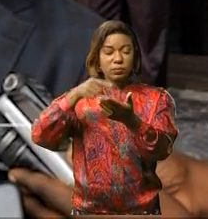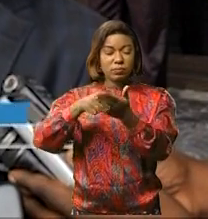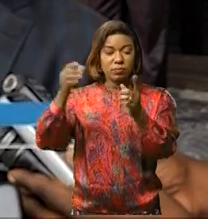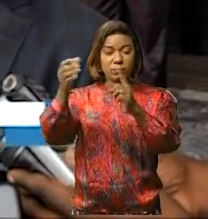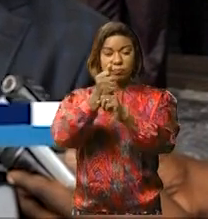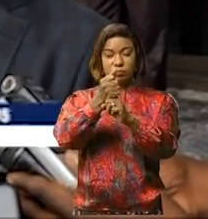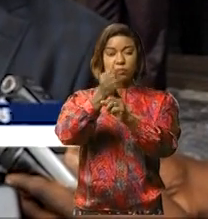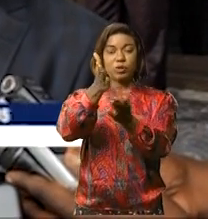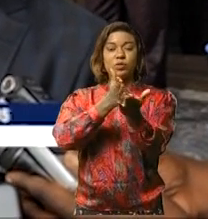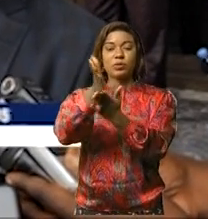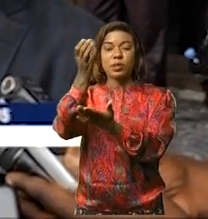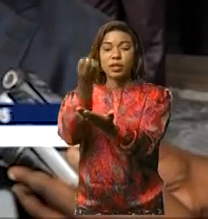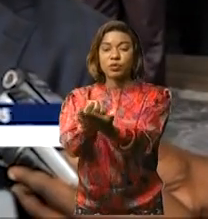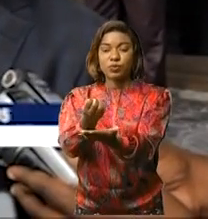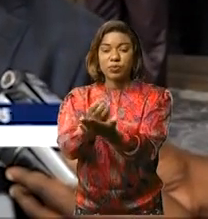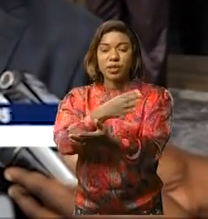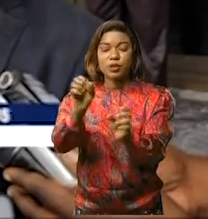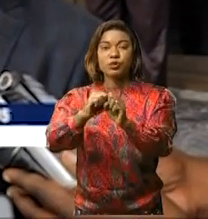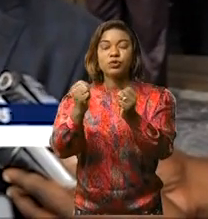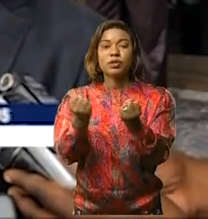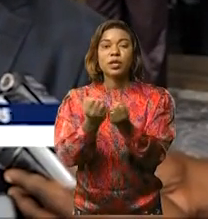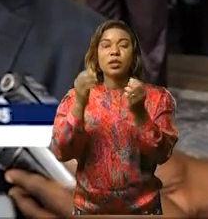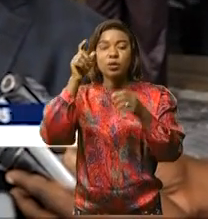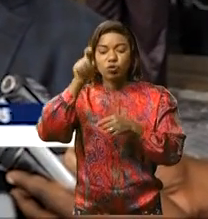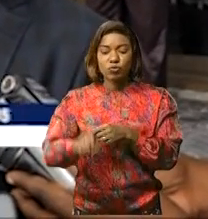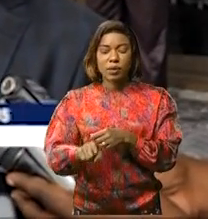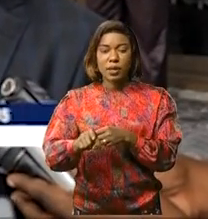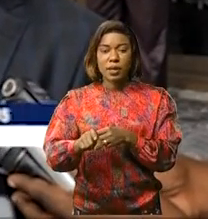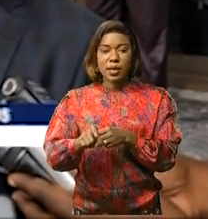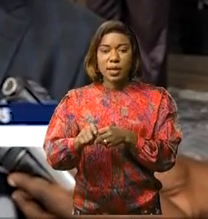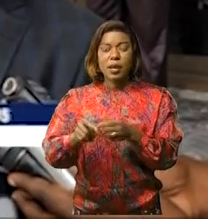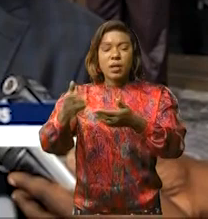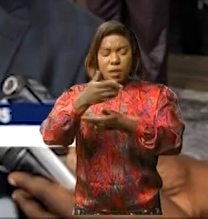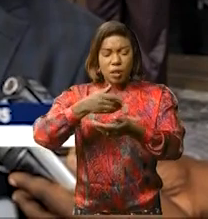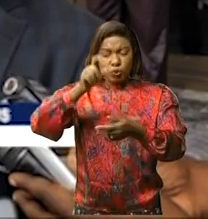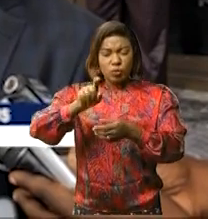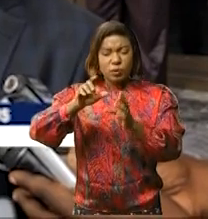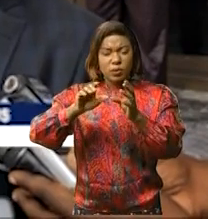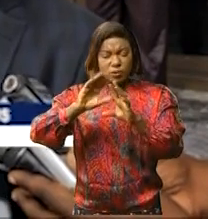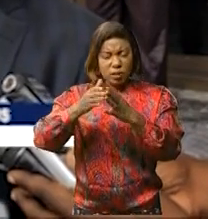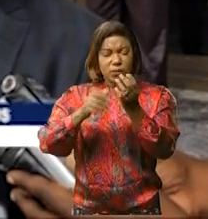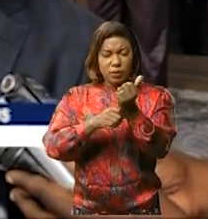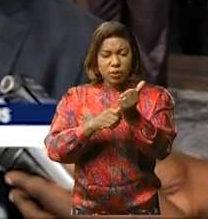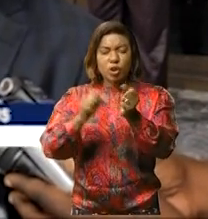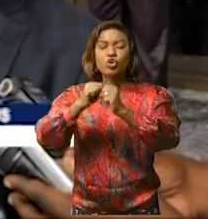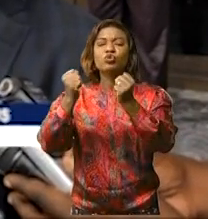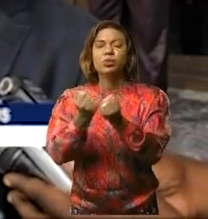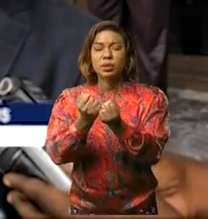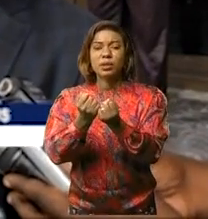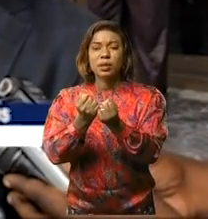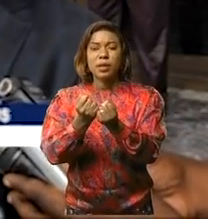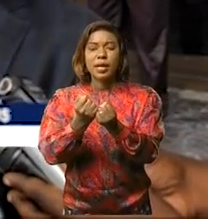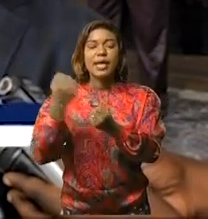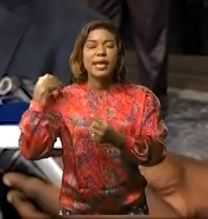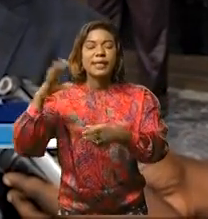droits économiques et sociaux, et ceux qui doivent rendre effectifs ces droits, c'est beaucoup plus les entreprises que